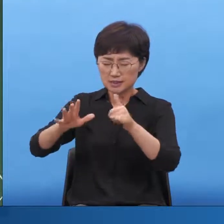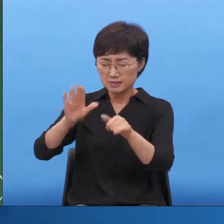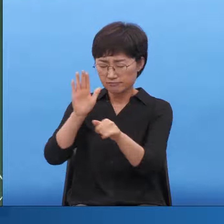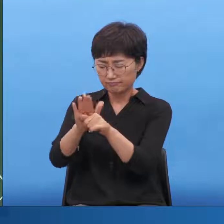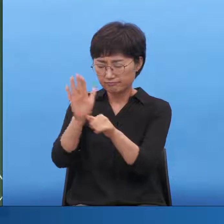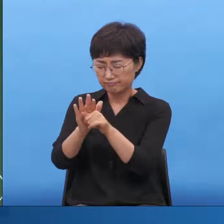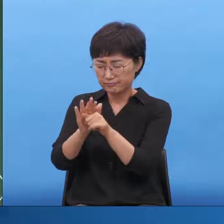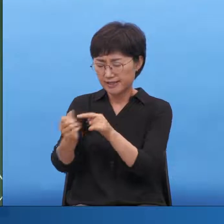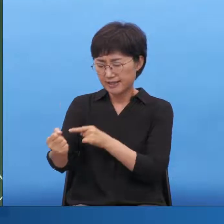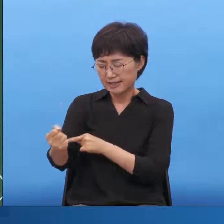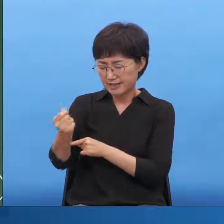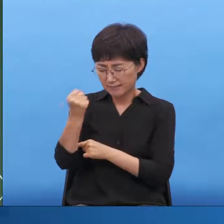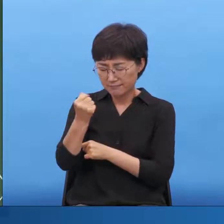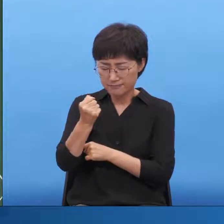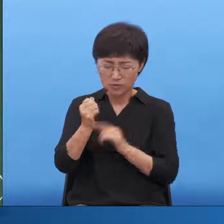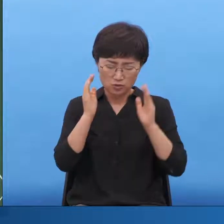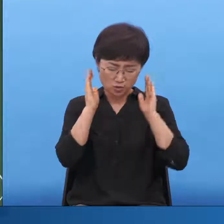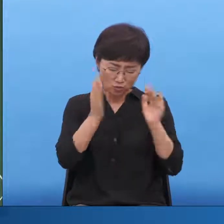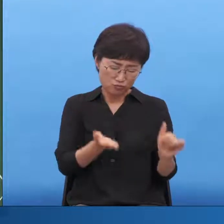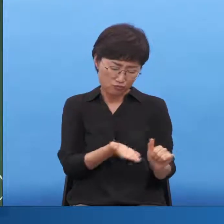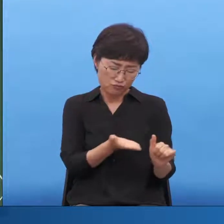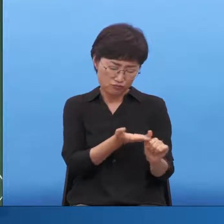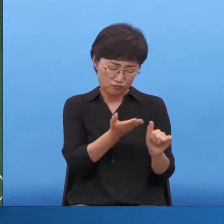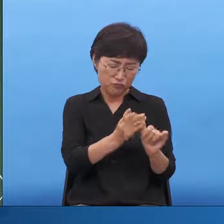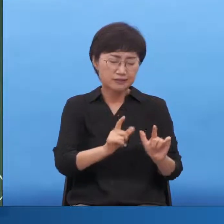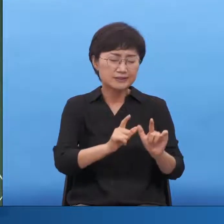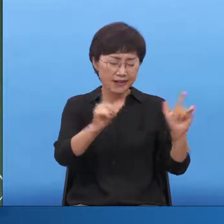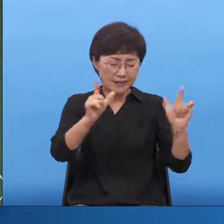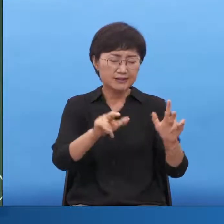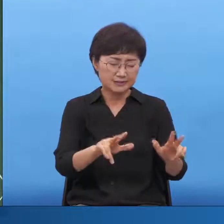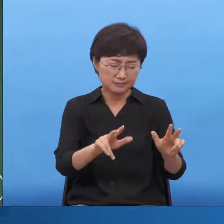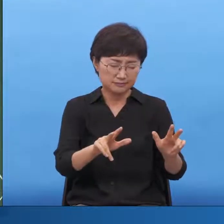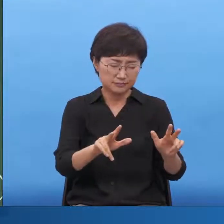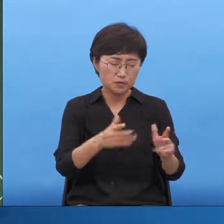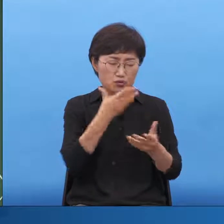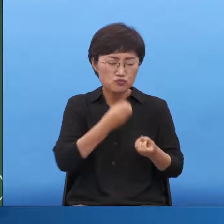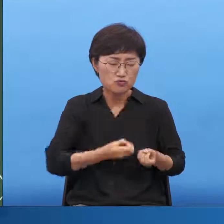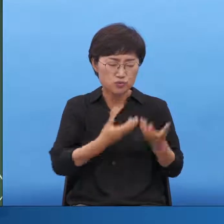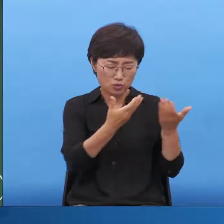힘을 기르는 축복의 날이 되게 해